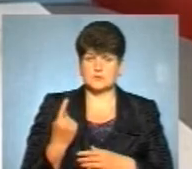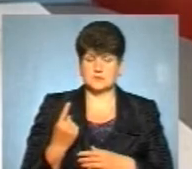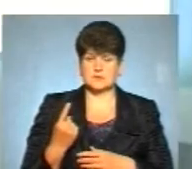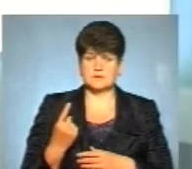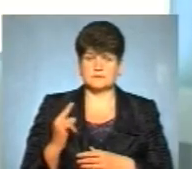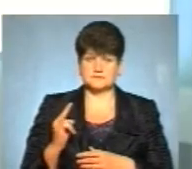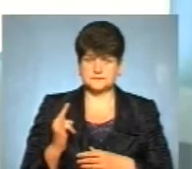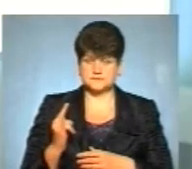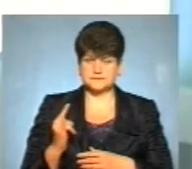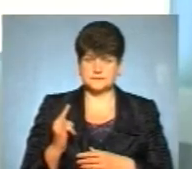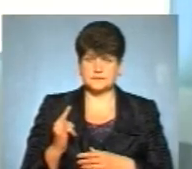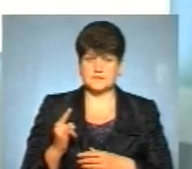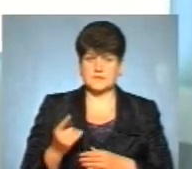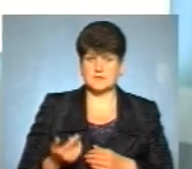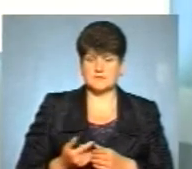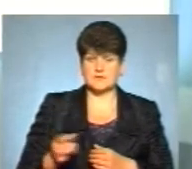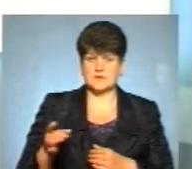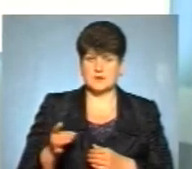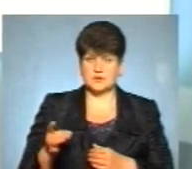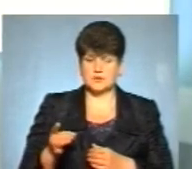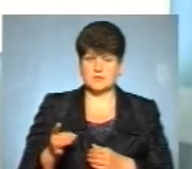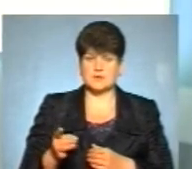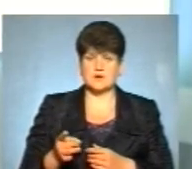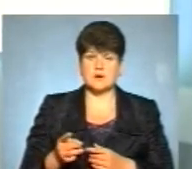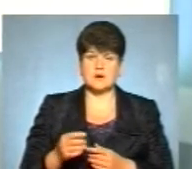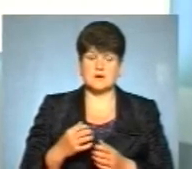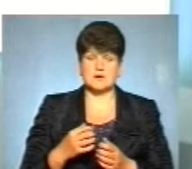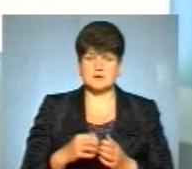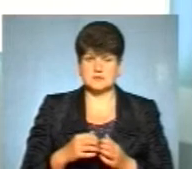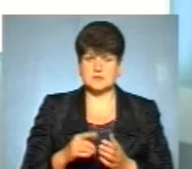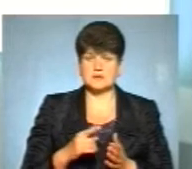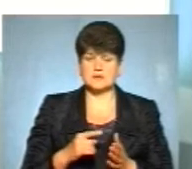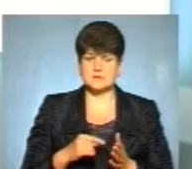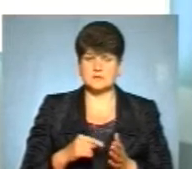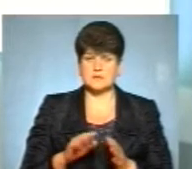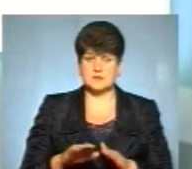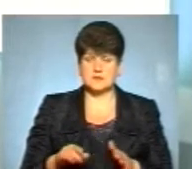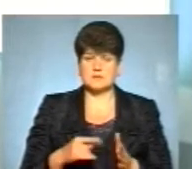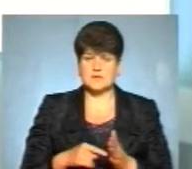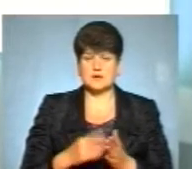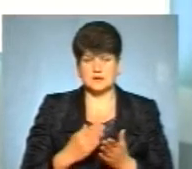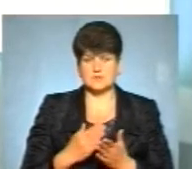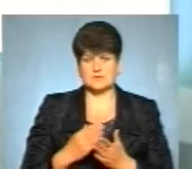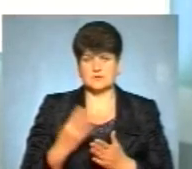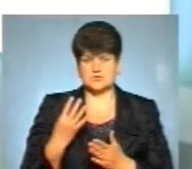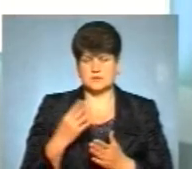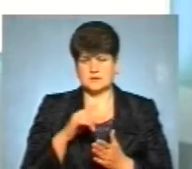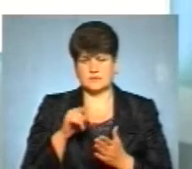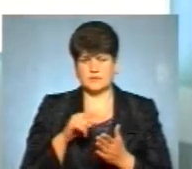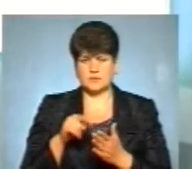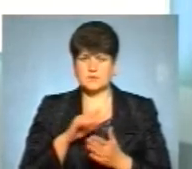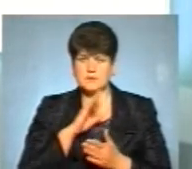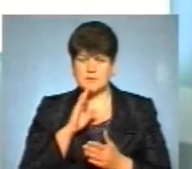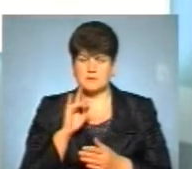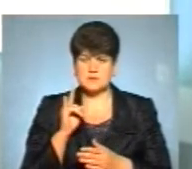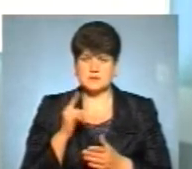пацієнт, мешканець району. Серед міста підтверджених з ковід-діагнозом немає пацієнтів. І є 4 підозри. Це є мама з дитиною,